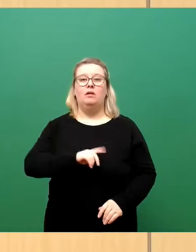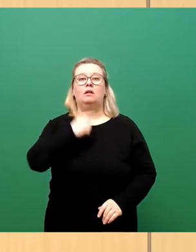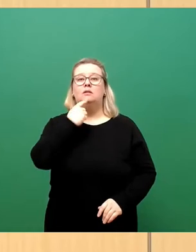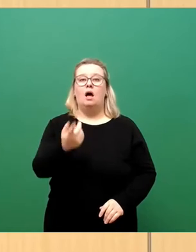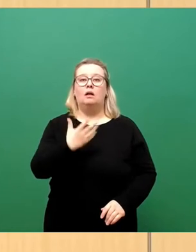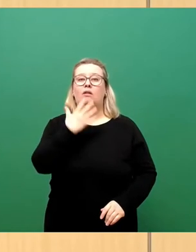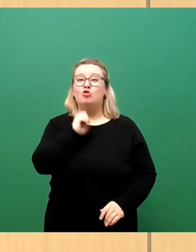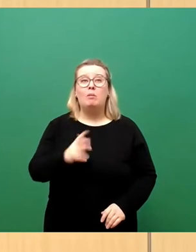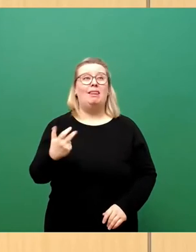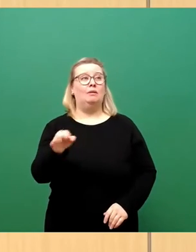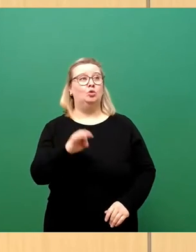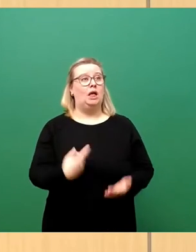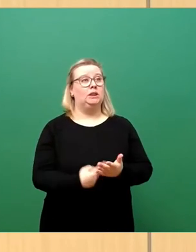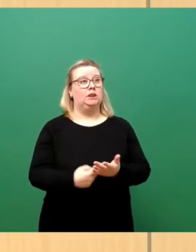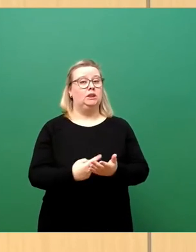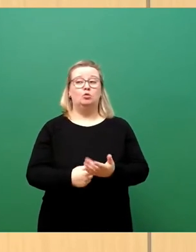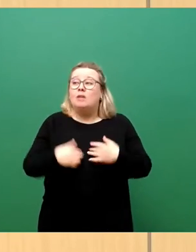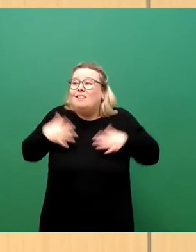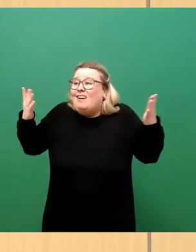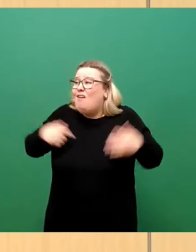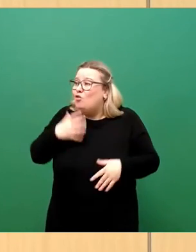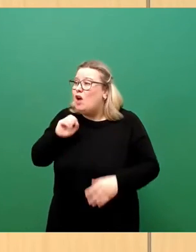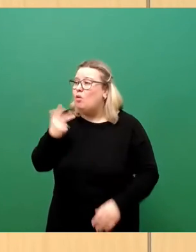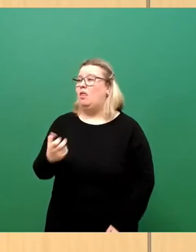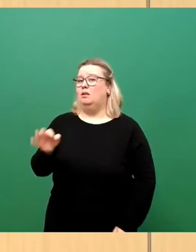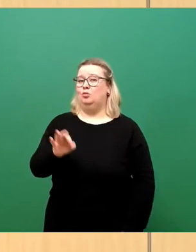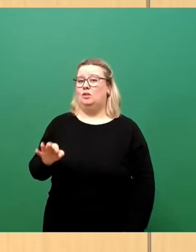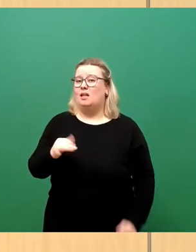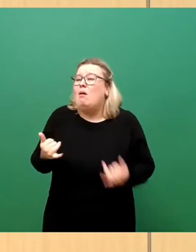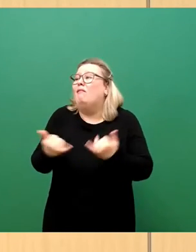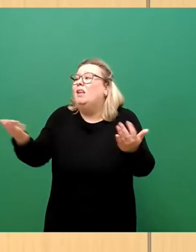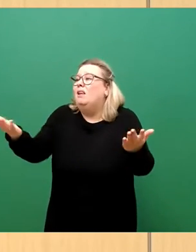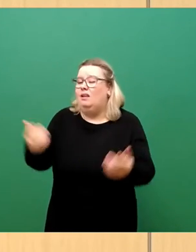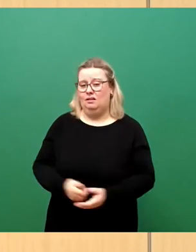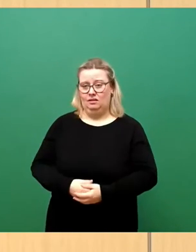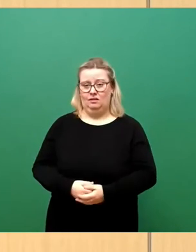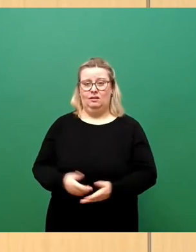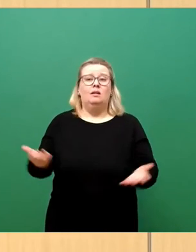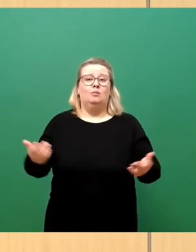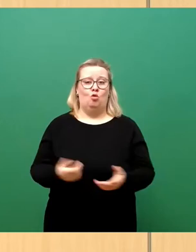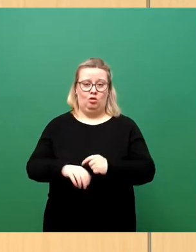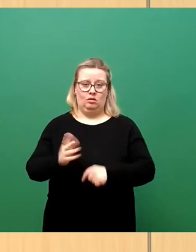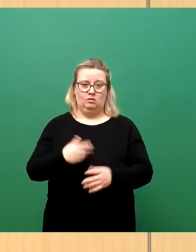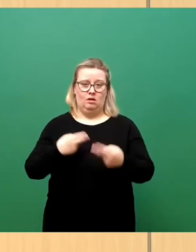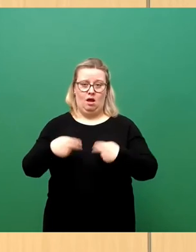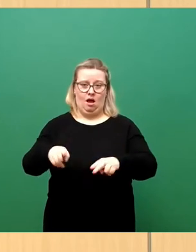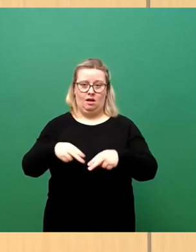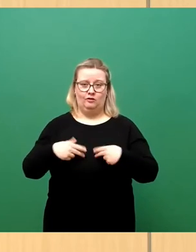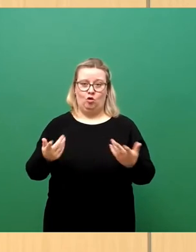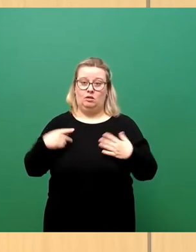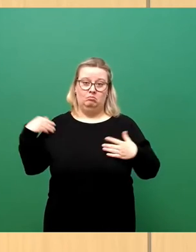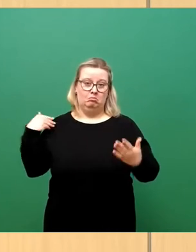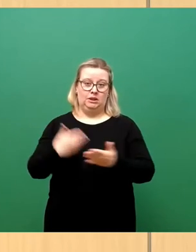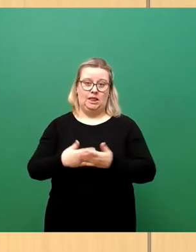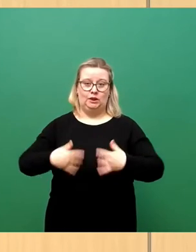aber 30%, da sagen wir, ja, wir auch. Da frage ich, wie macht ihr es denn? Die Antwort, liebe Kolleginnen und Kollegen, habe ich bis jetzt noch